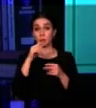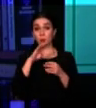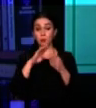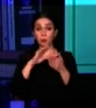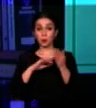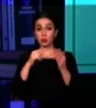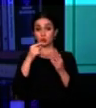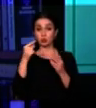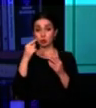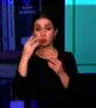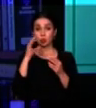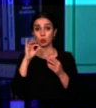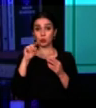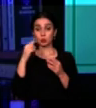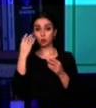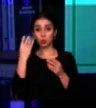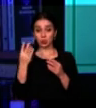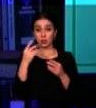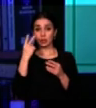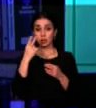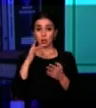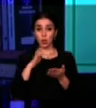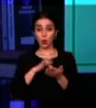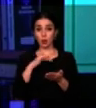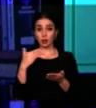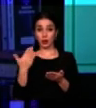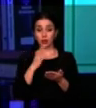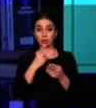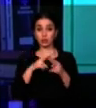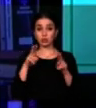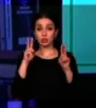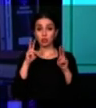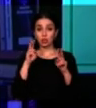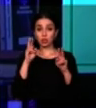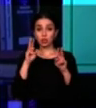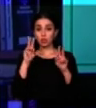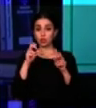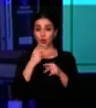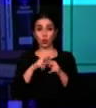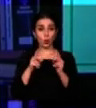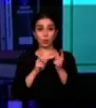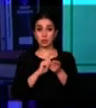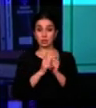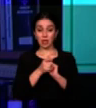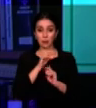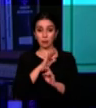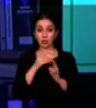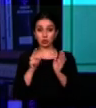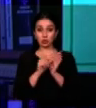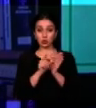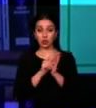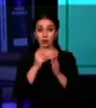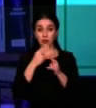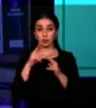dan 0.4 gacha. Demak, 2 ta oraliq ishora o'zgarmadi. Eslab qolamiz, agar juft